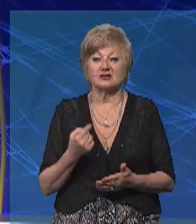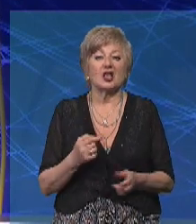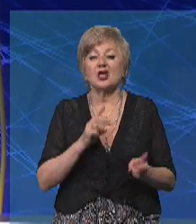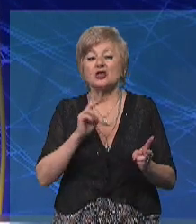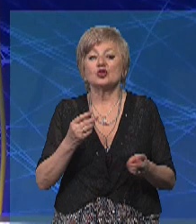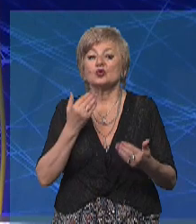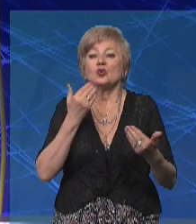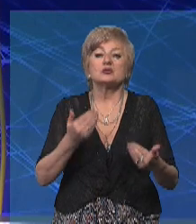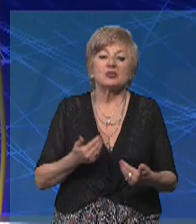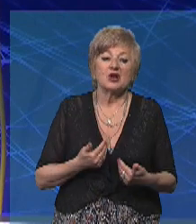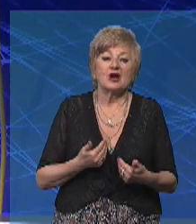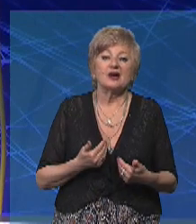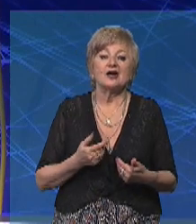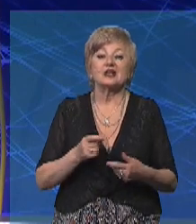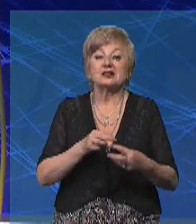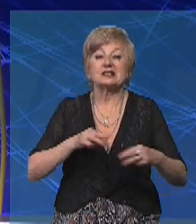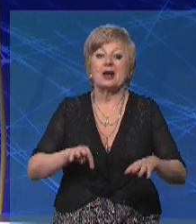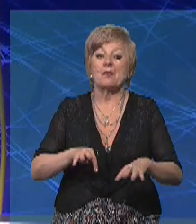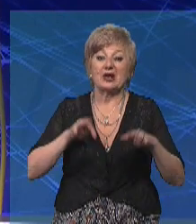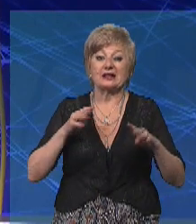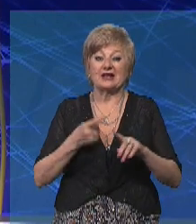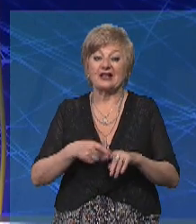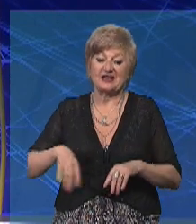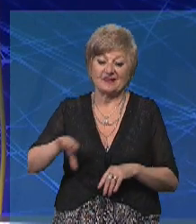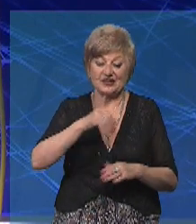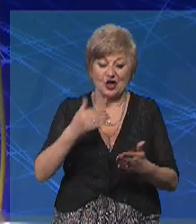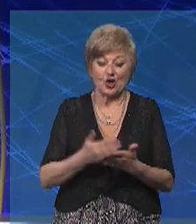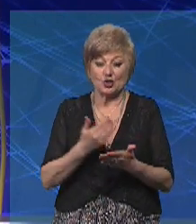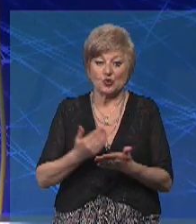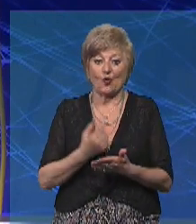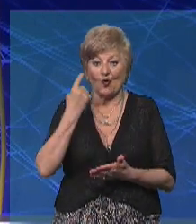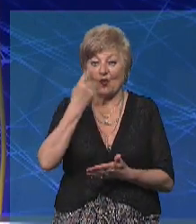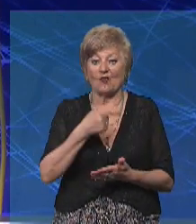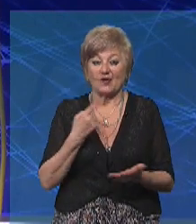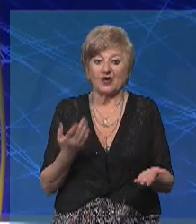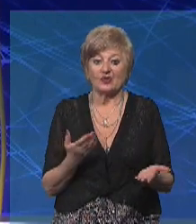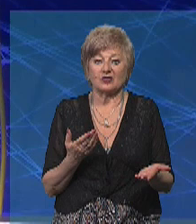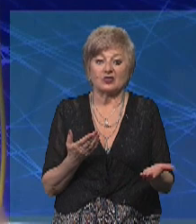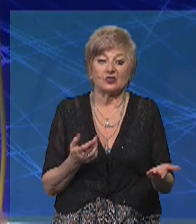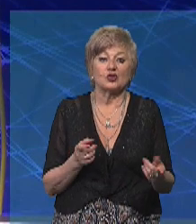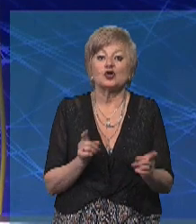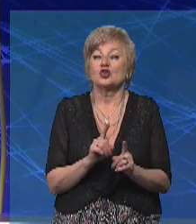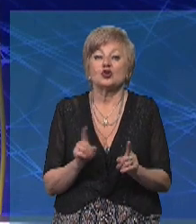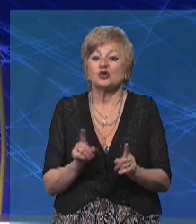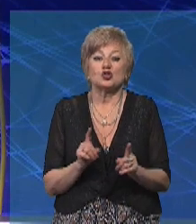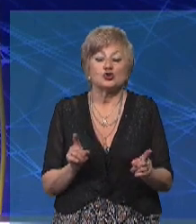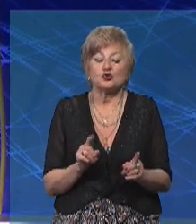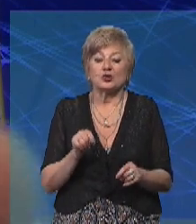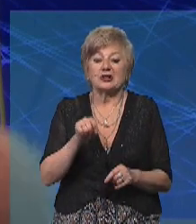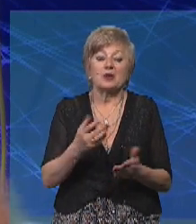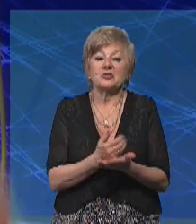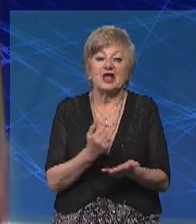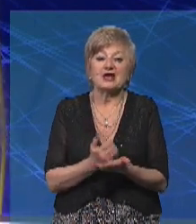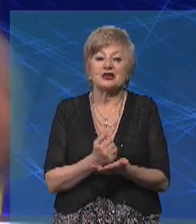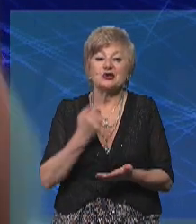питав себе, що в парламенті 2/3 це нові обличчя. Ну там Ярош, Козак, Гаврилюк, що вам ще знайти? Які